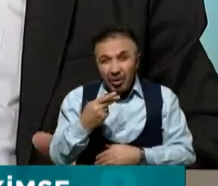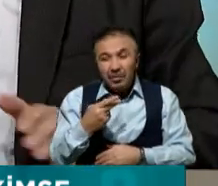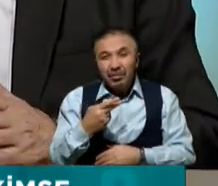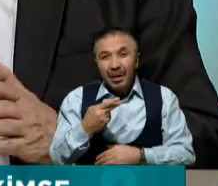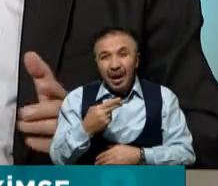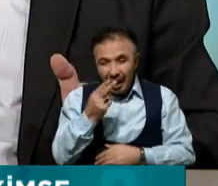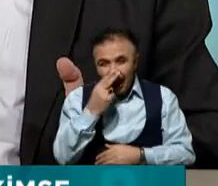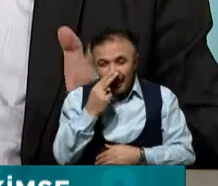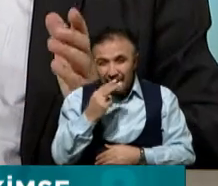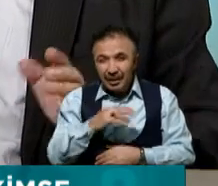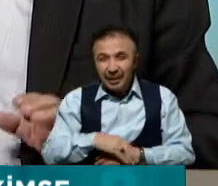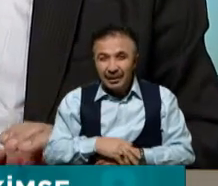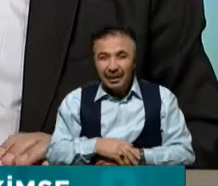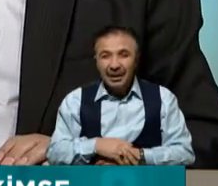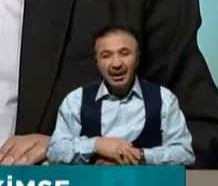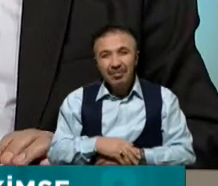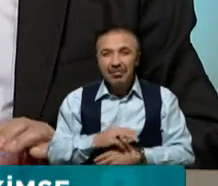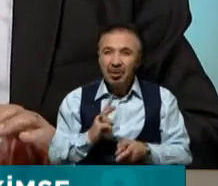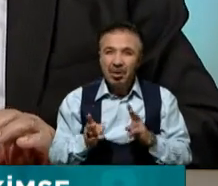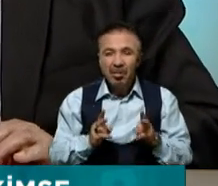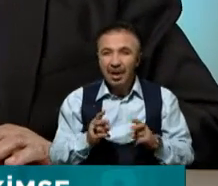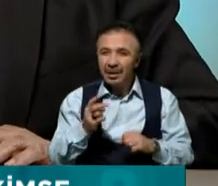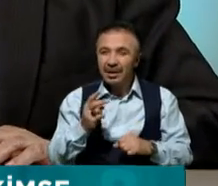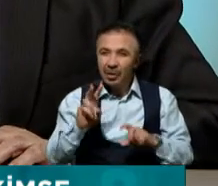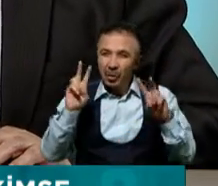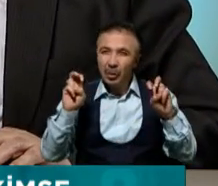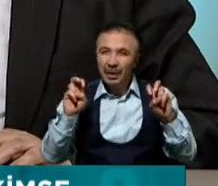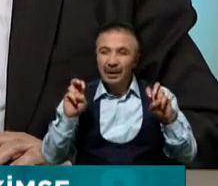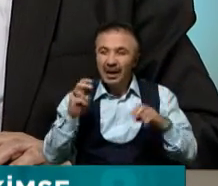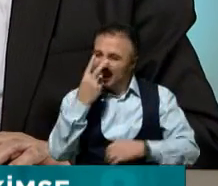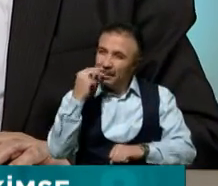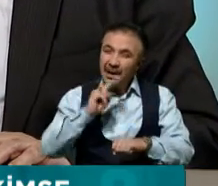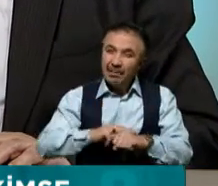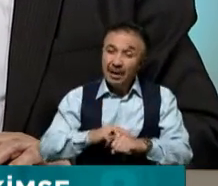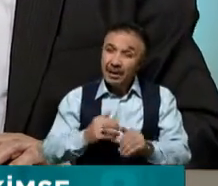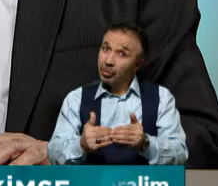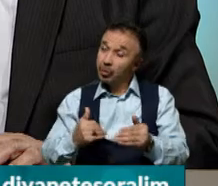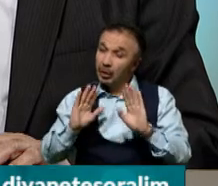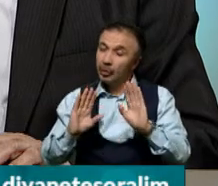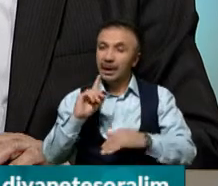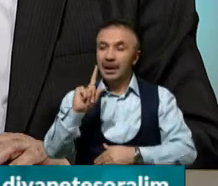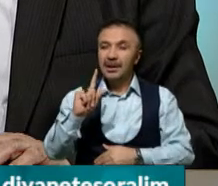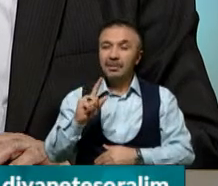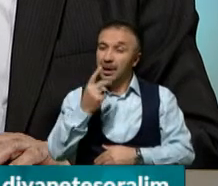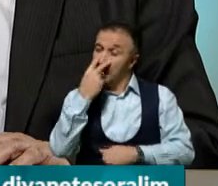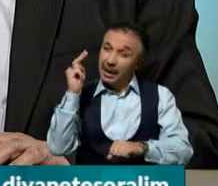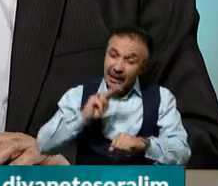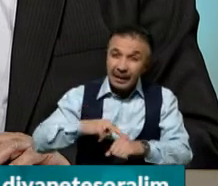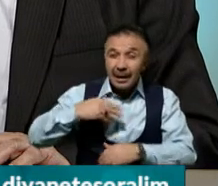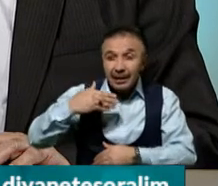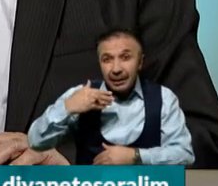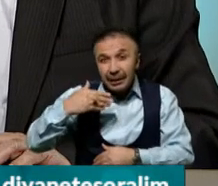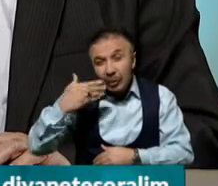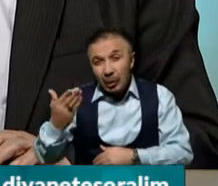la alet tayin konularda yemin etmekten sakınmak lazım. yemin ettikten sonra da Allah'a verdiğimiz